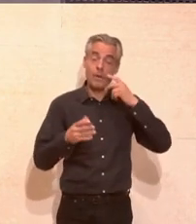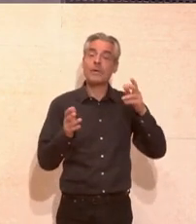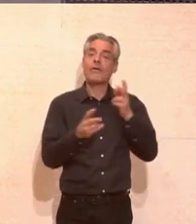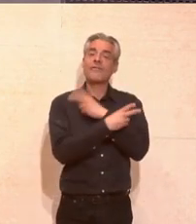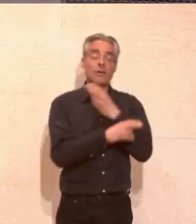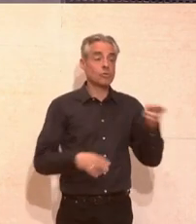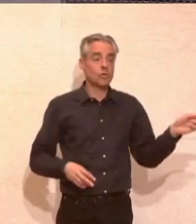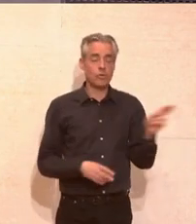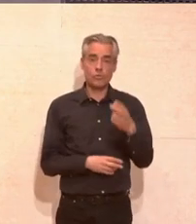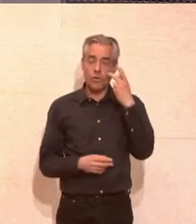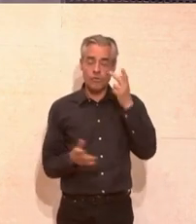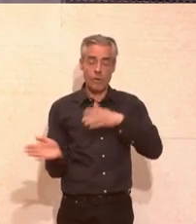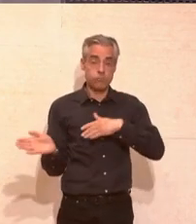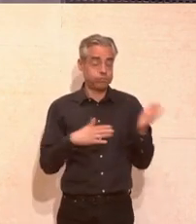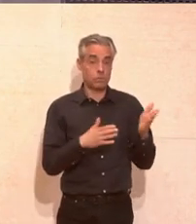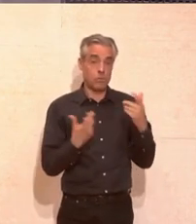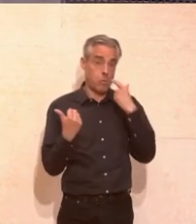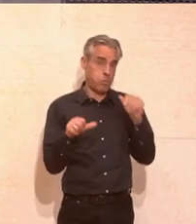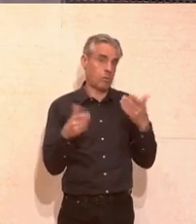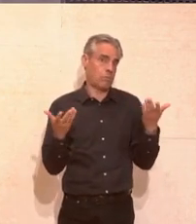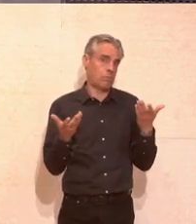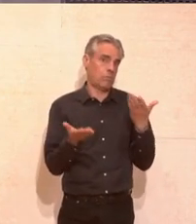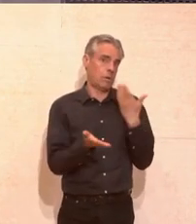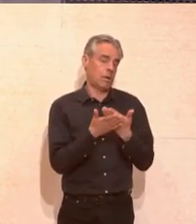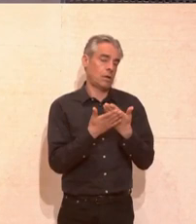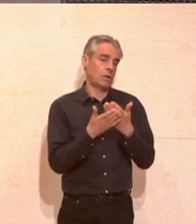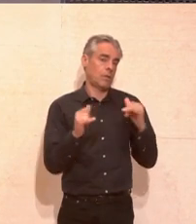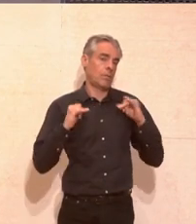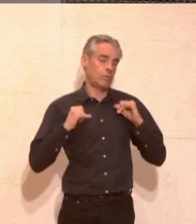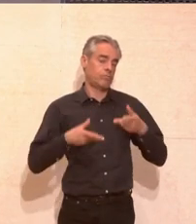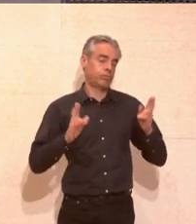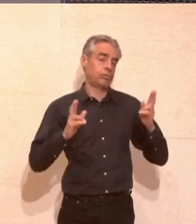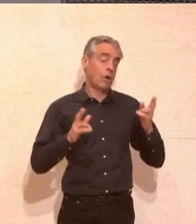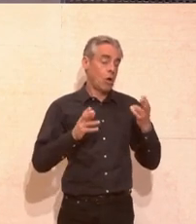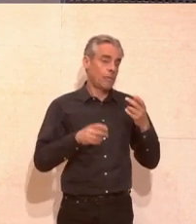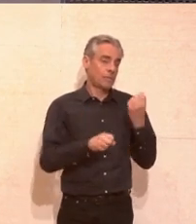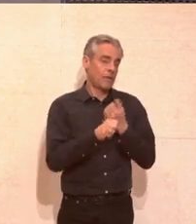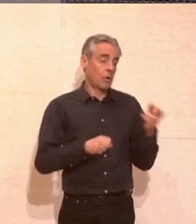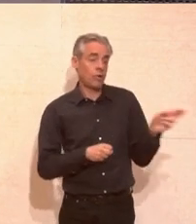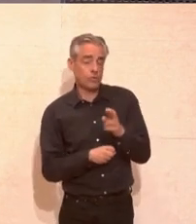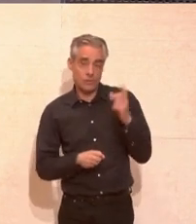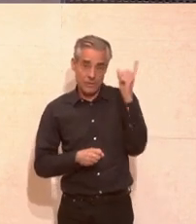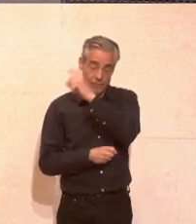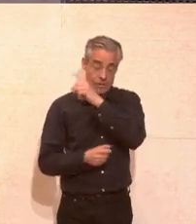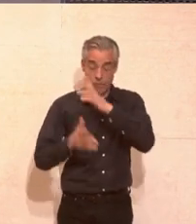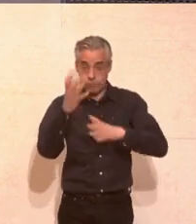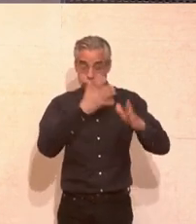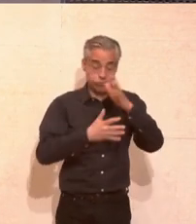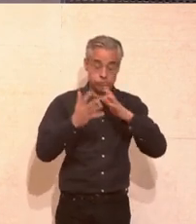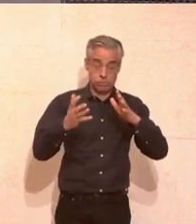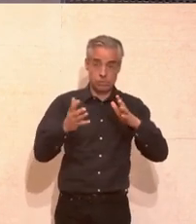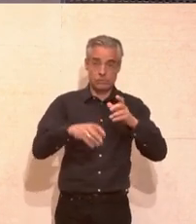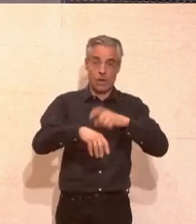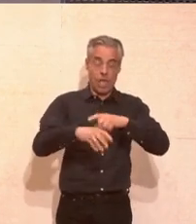vacances. On voit le décalage qui est induit pendant les congés et la reprise qui est extrêmement difficile, parce que voilà, il faut bien comprendre